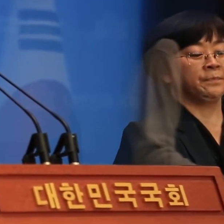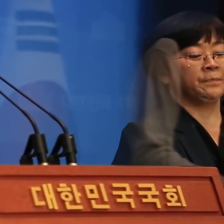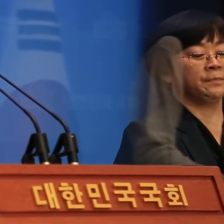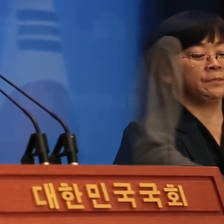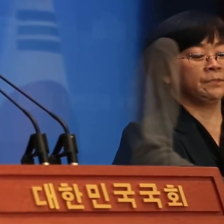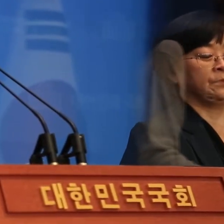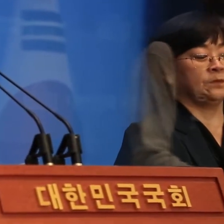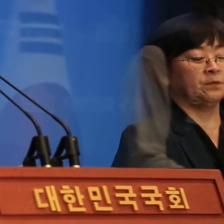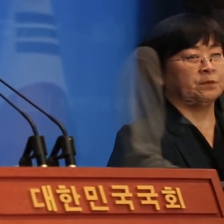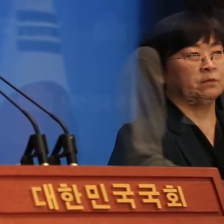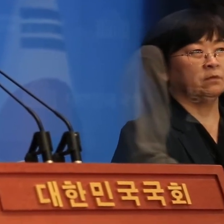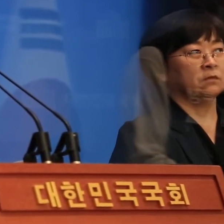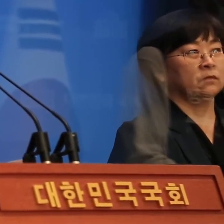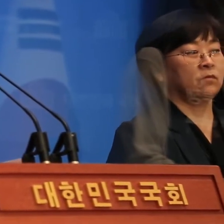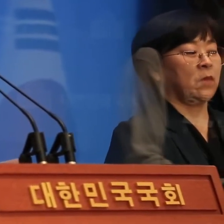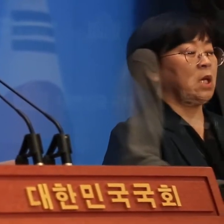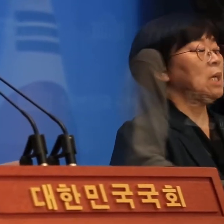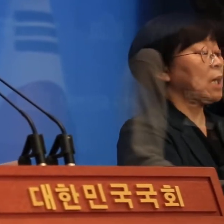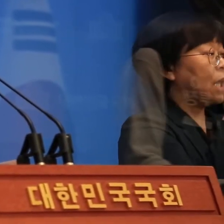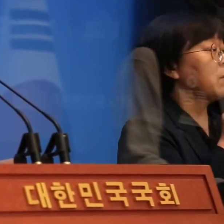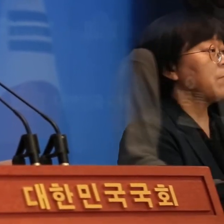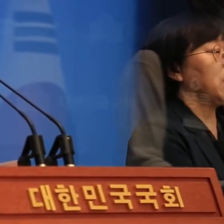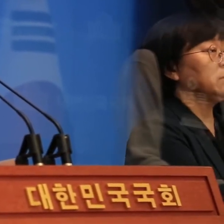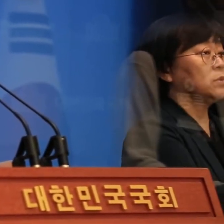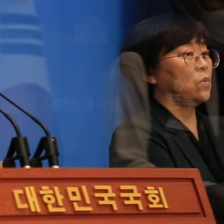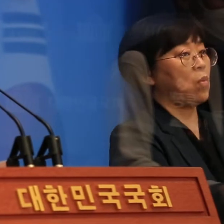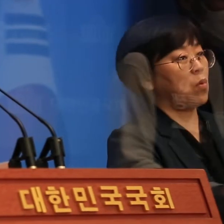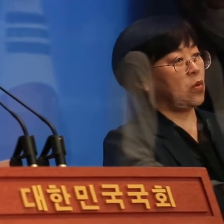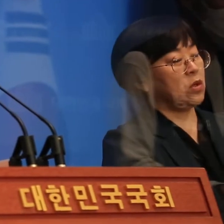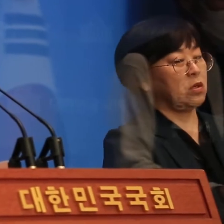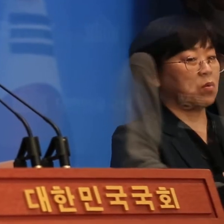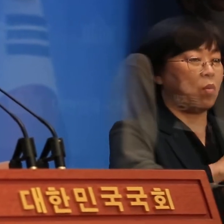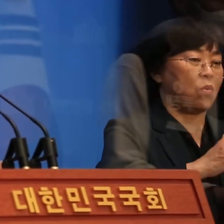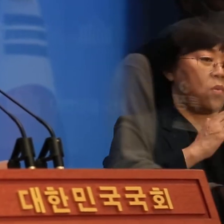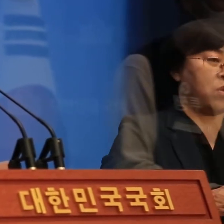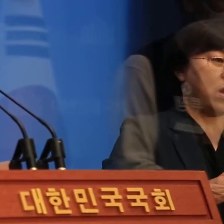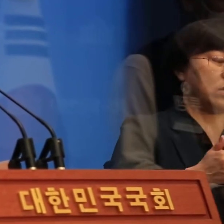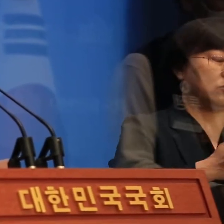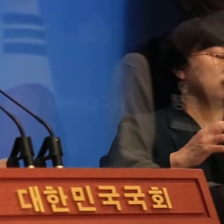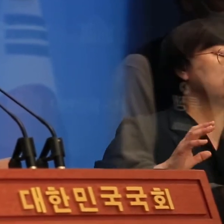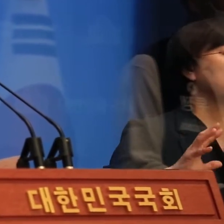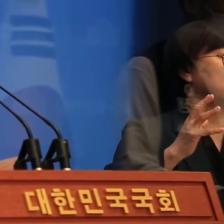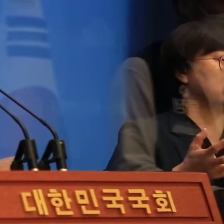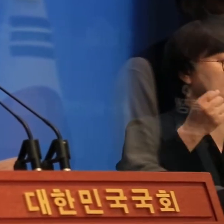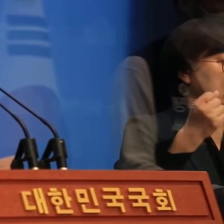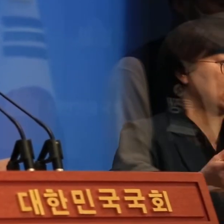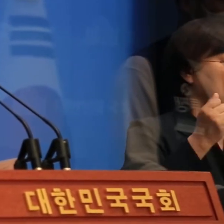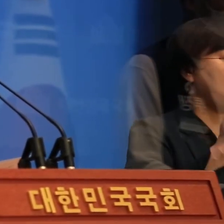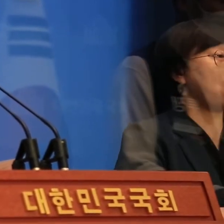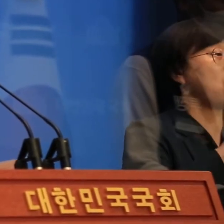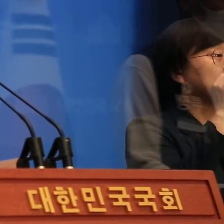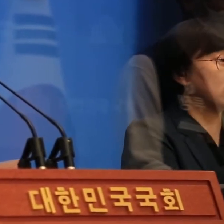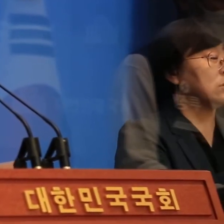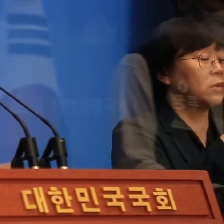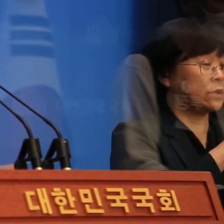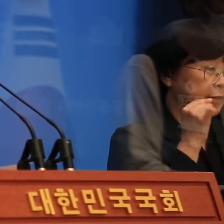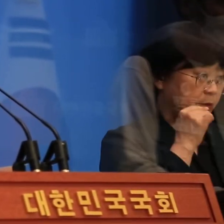둘째, 민자발전소를 재공공화 및 국유화하여 공공성을 강화해야